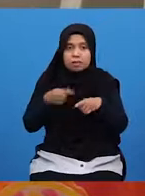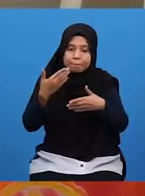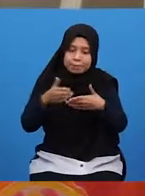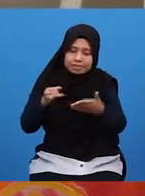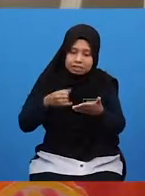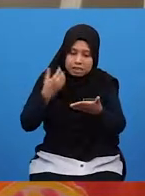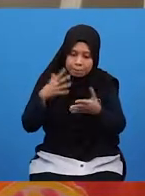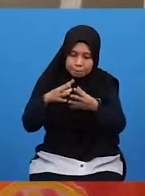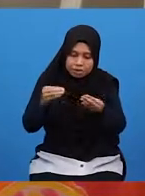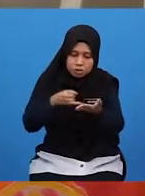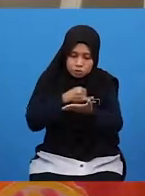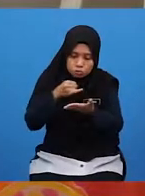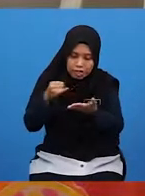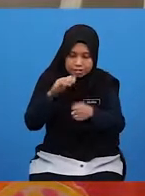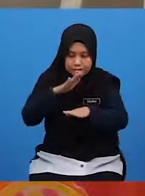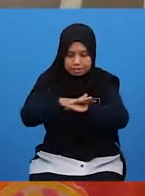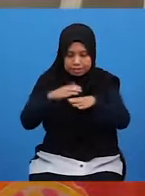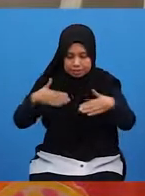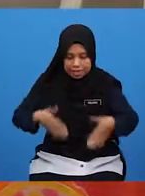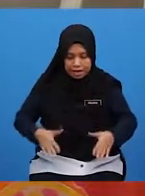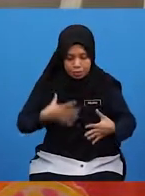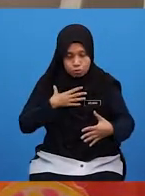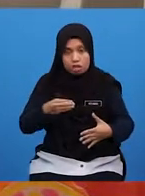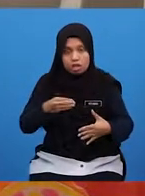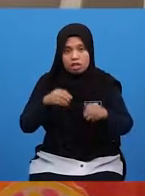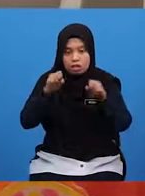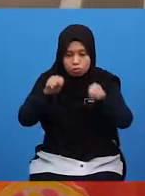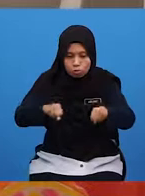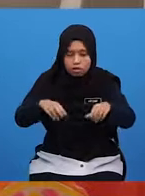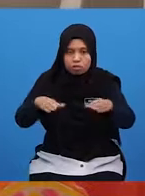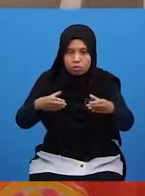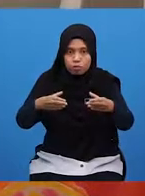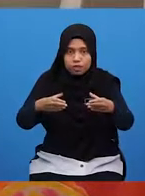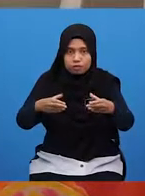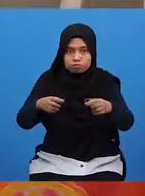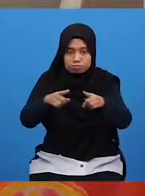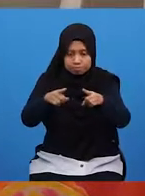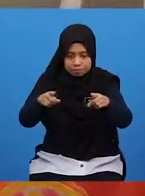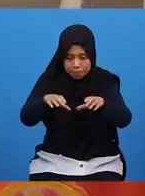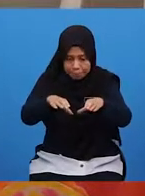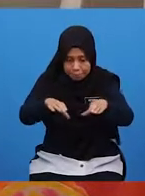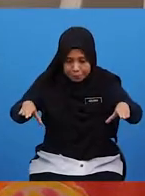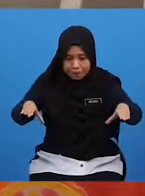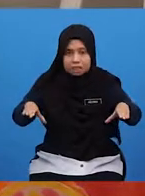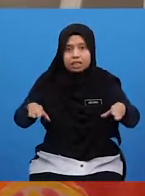corak di atas kain putih, murid-murid bolehlah melakukan langkah seterusnya iaitu